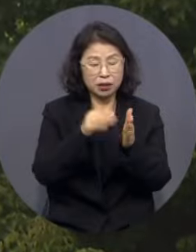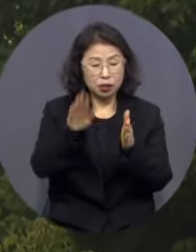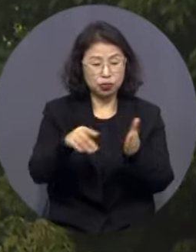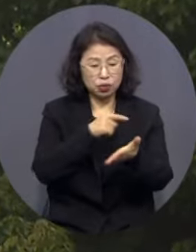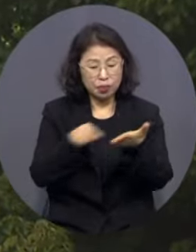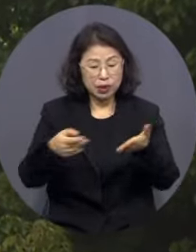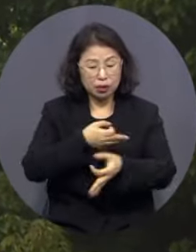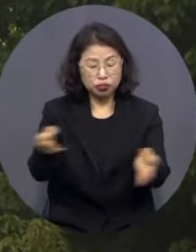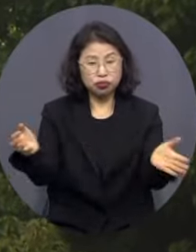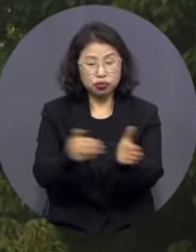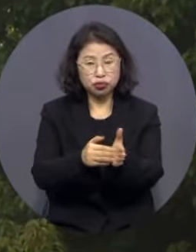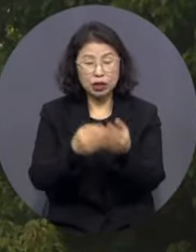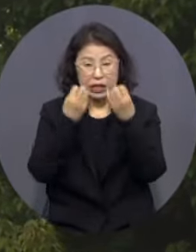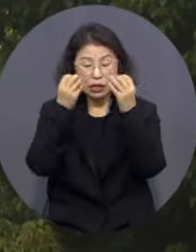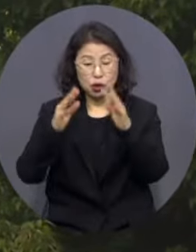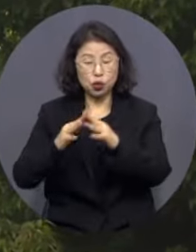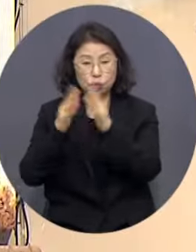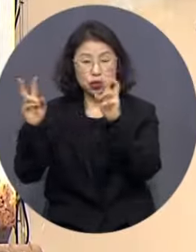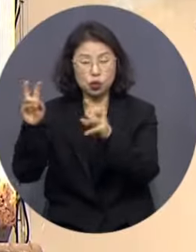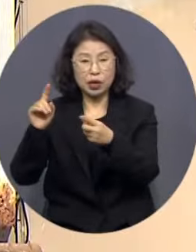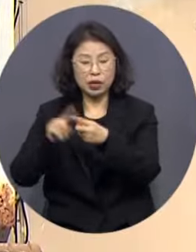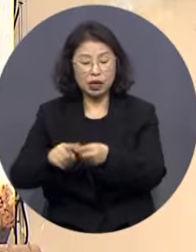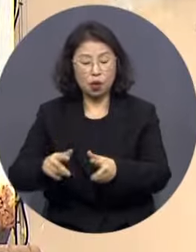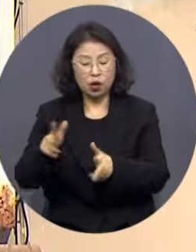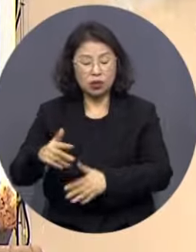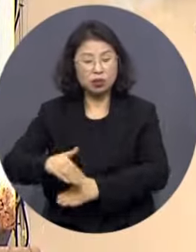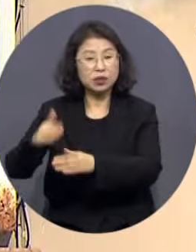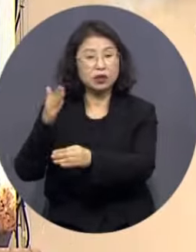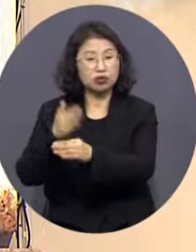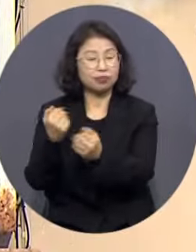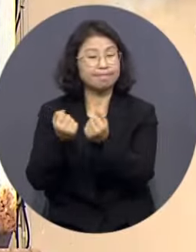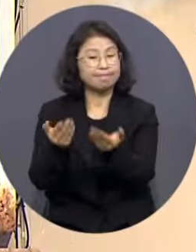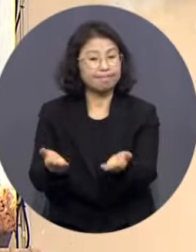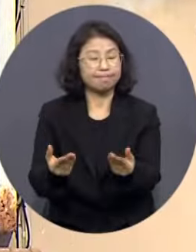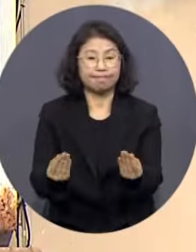납부했고 새 시공사와 사업을 진행 중이라고 밝혔습니다